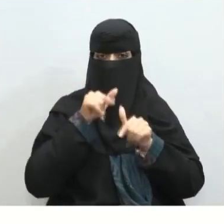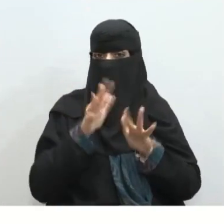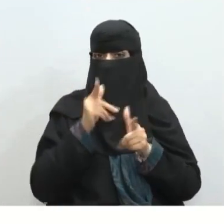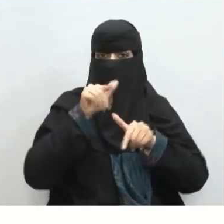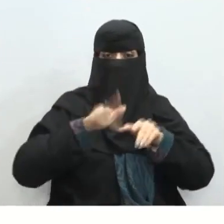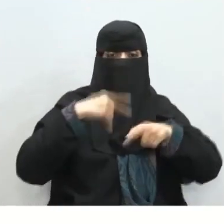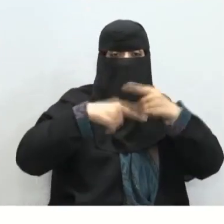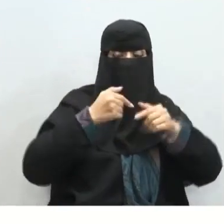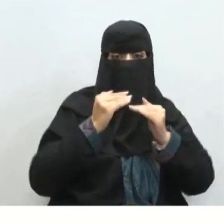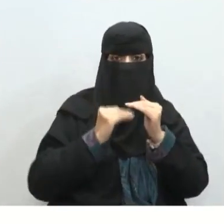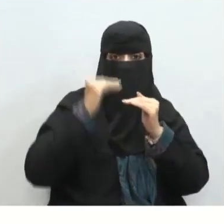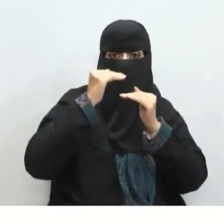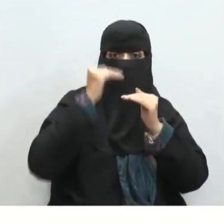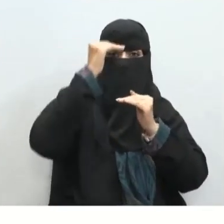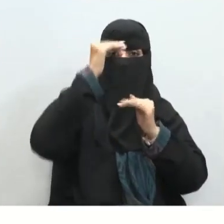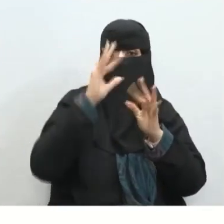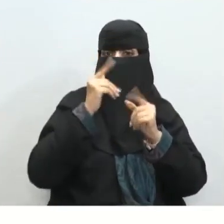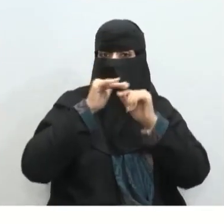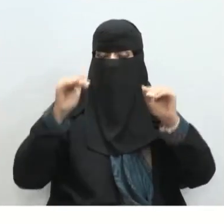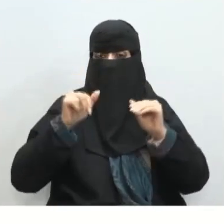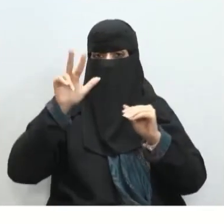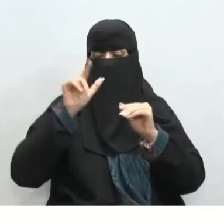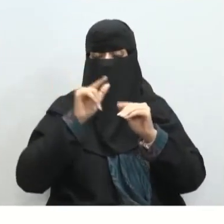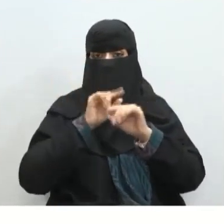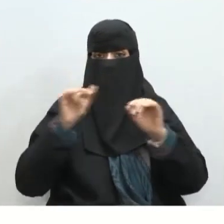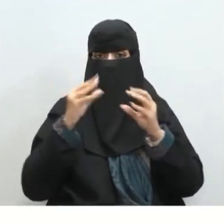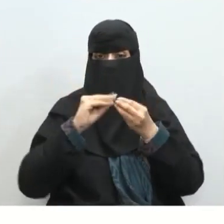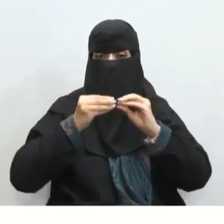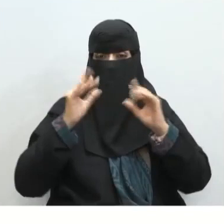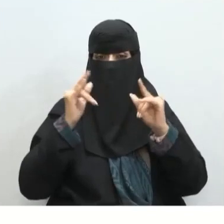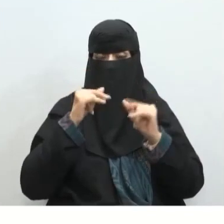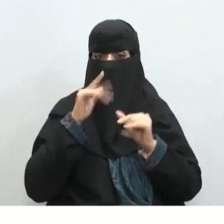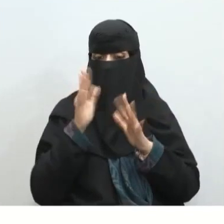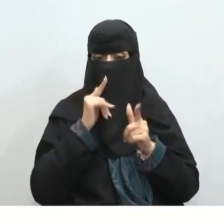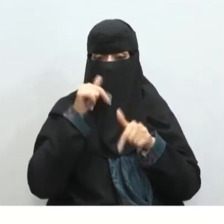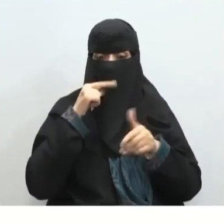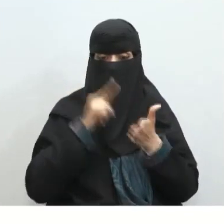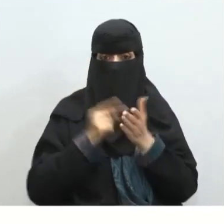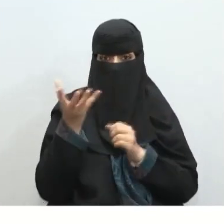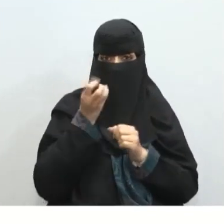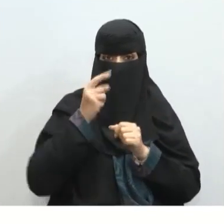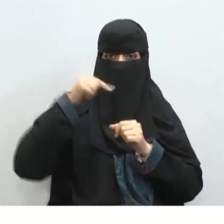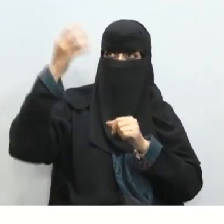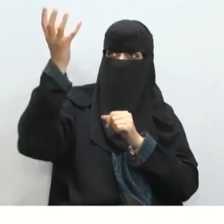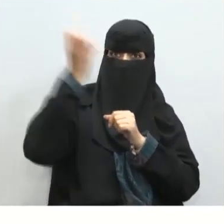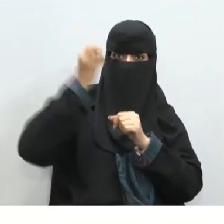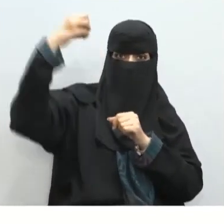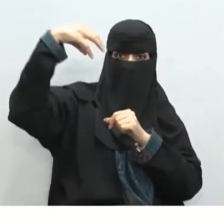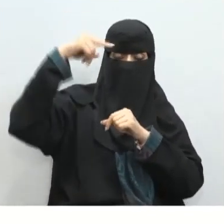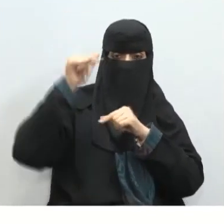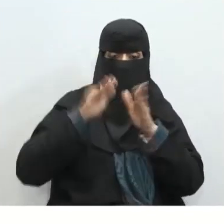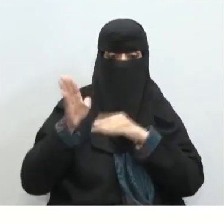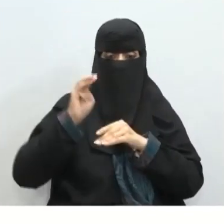تحدث كل مرحله في البلاستيده الخضراء نستطيع ان نلخص العمليه بان نذكر يتم امتصاص ضوء الشمس بواسطه